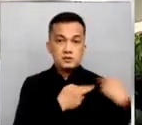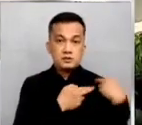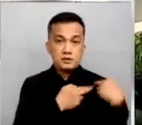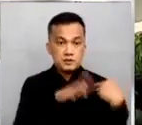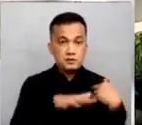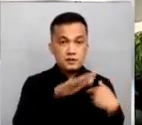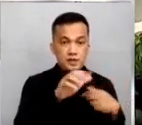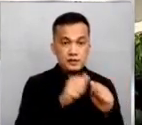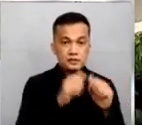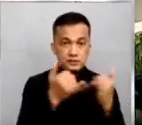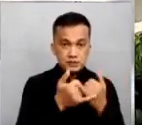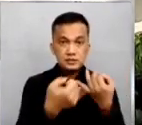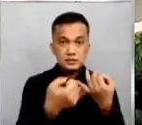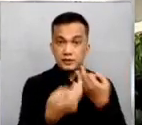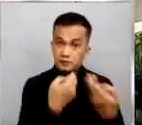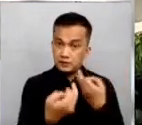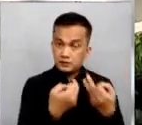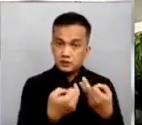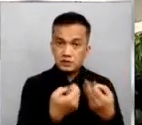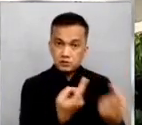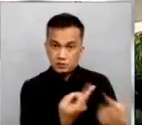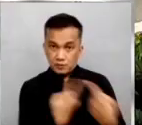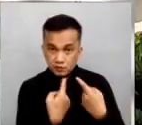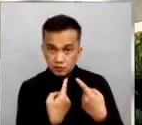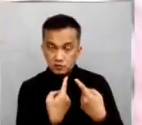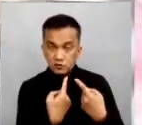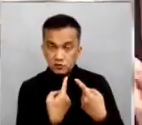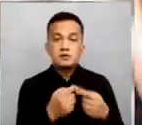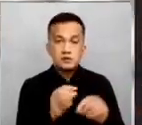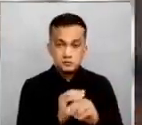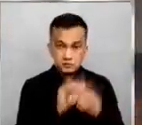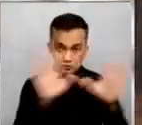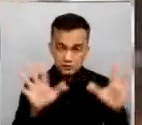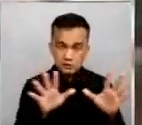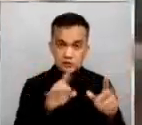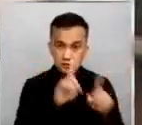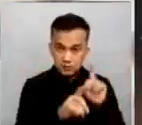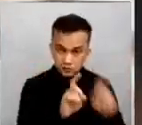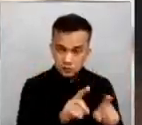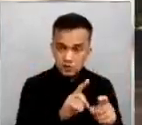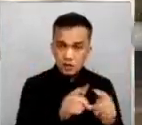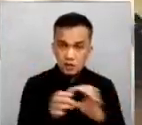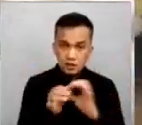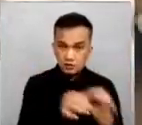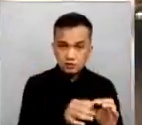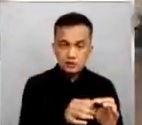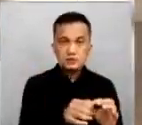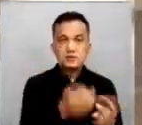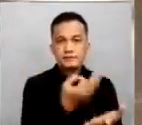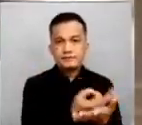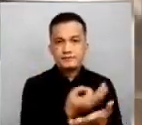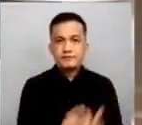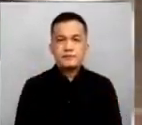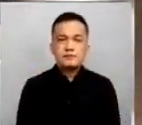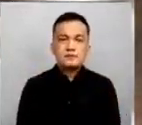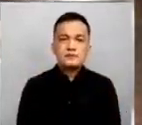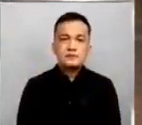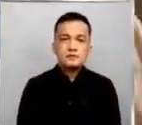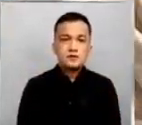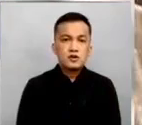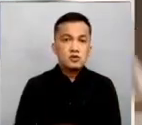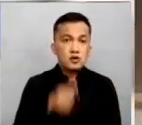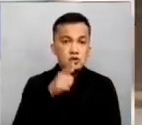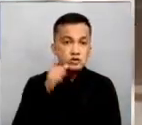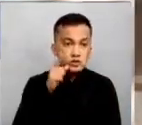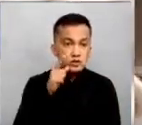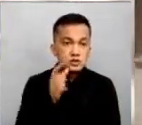magpaliwanag, tumugon, at magbigay linaw sa mga tanong kaugnay sa kanilang mga pondo. Hinimok ni Robredo mga auditor sa bansa